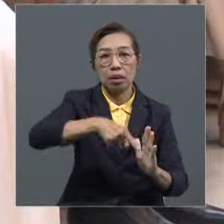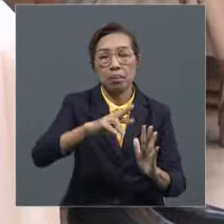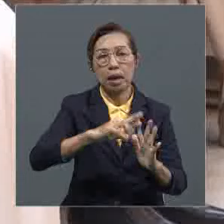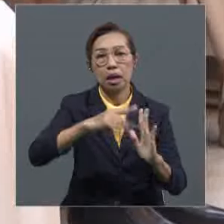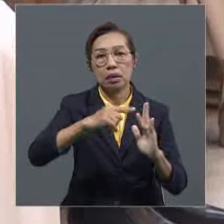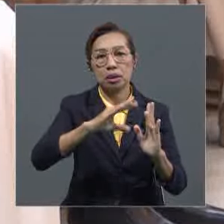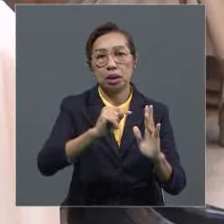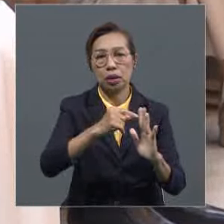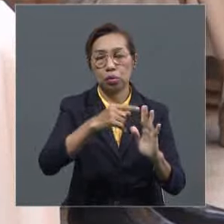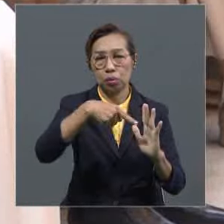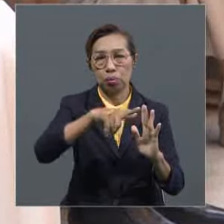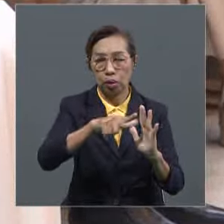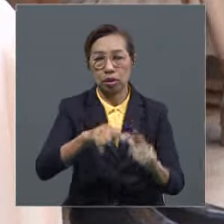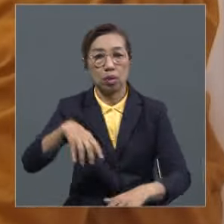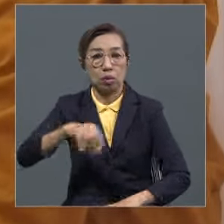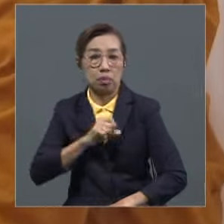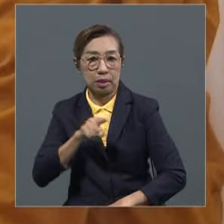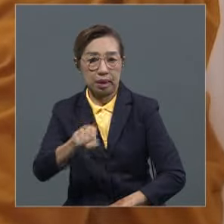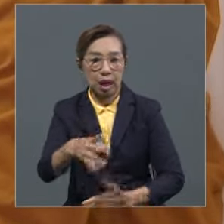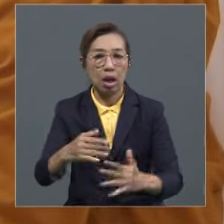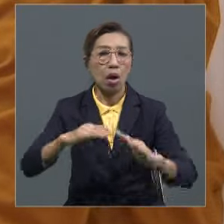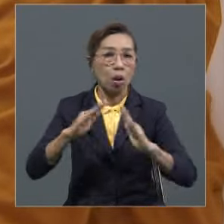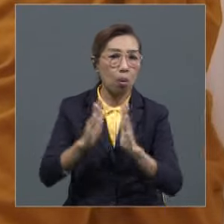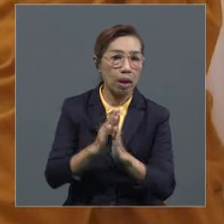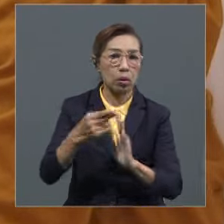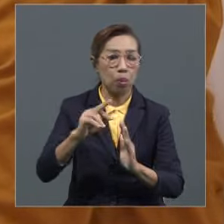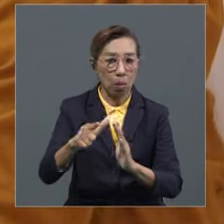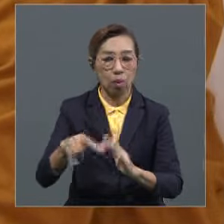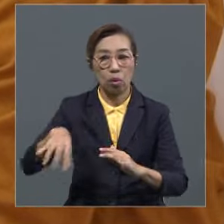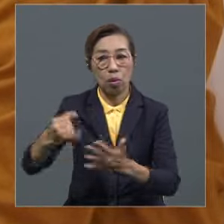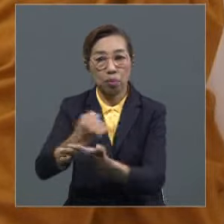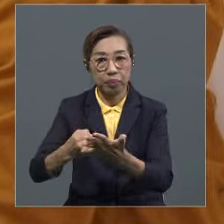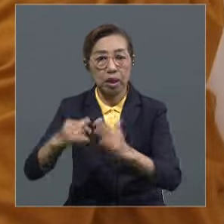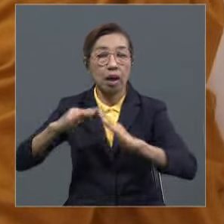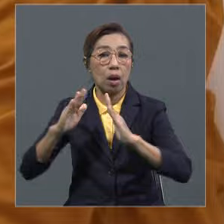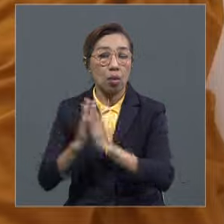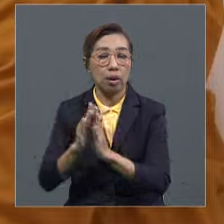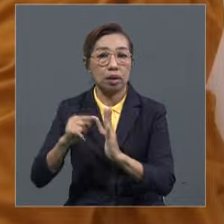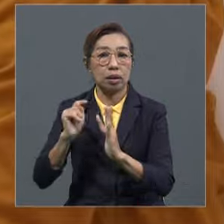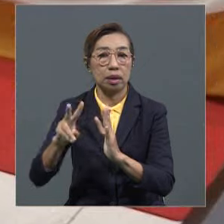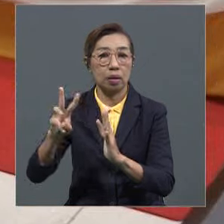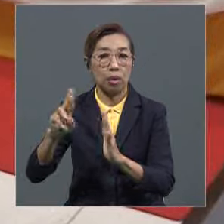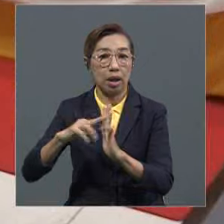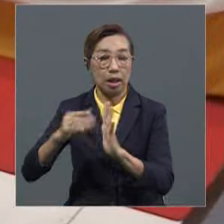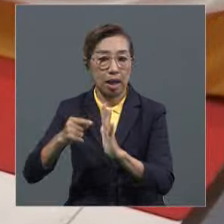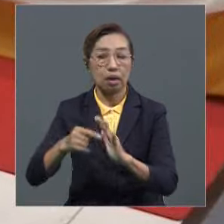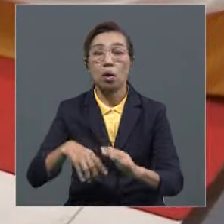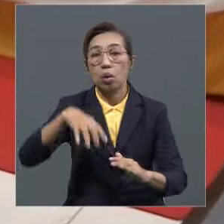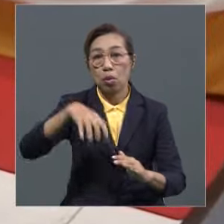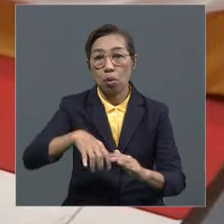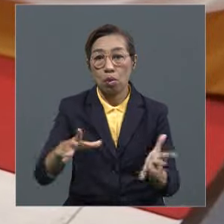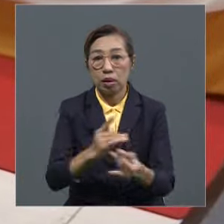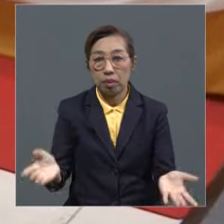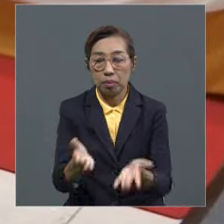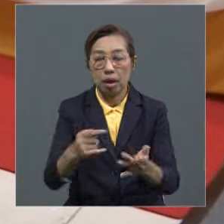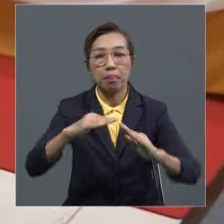ำไปถวายวัดหงรัตนารามกรมศิลปากรนำไปถวายวัดเทวราชกุญชรและกรมส่งเสริมวัฒนธรรมนำไปถวาย